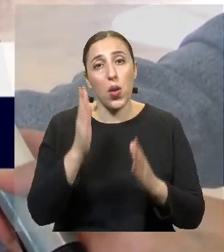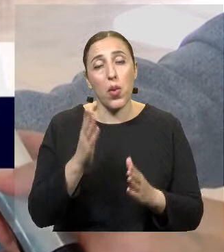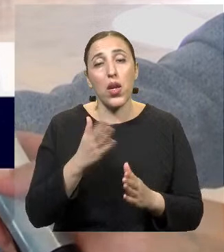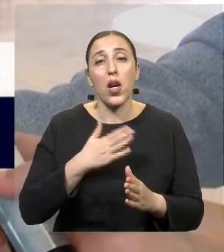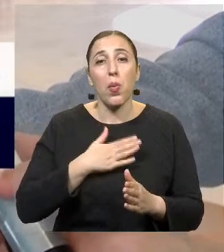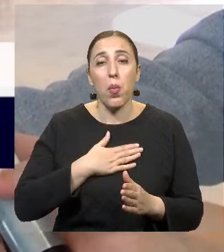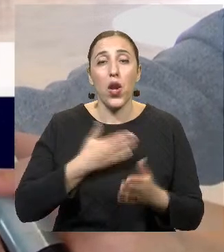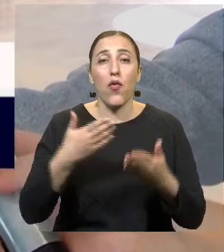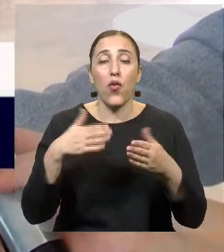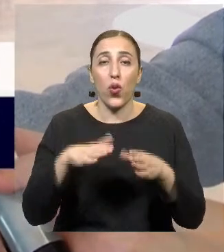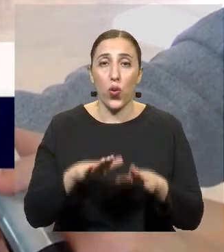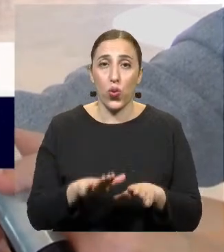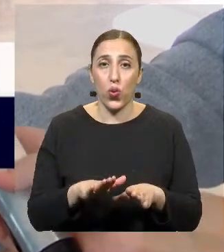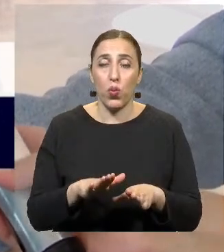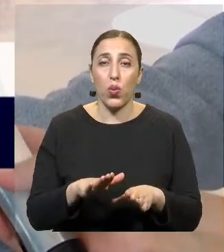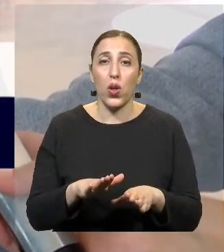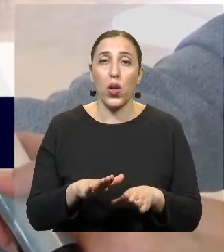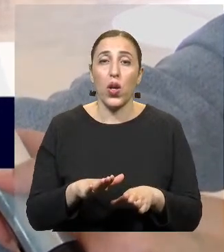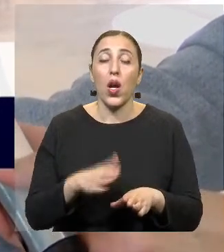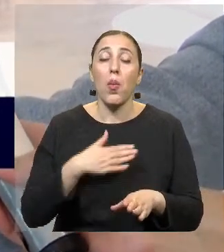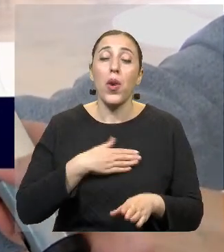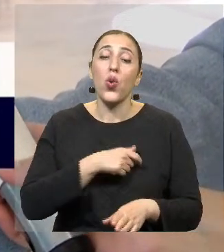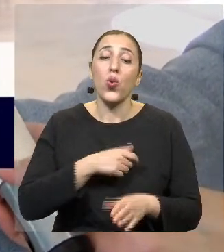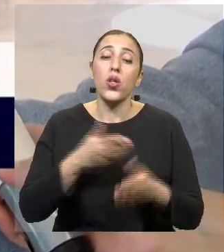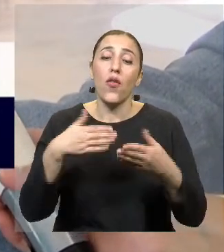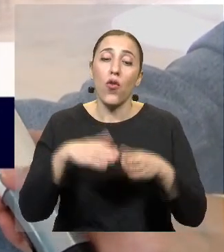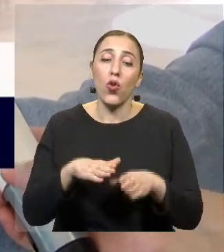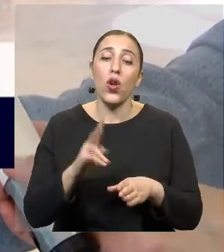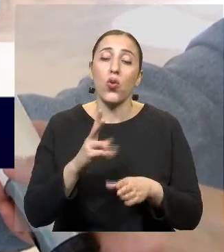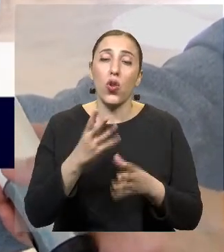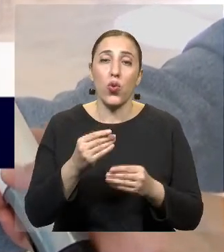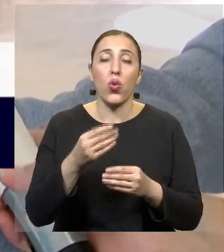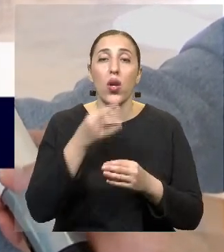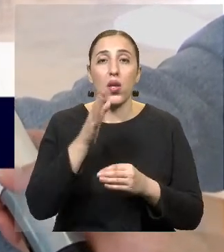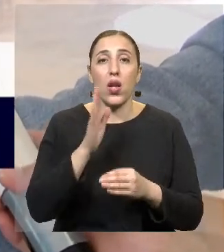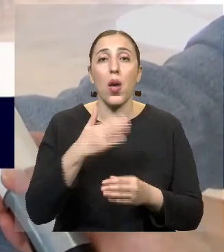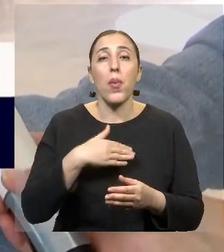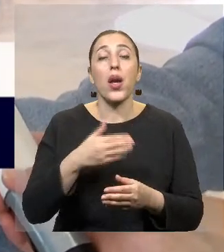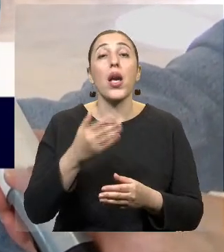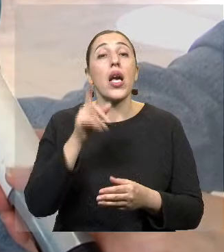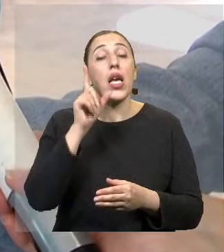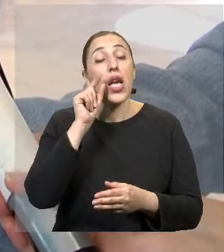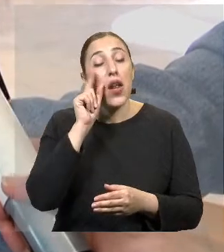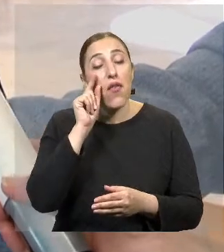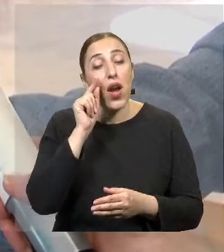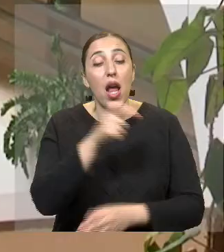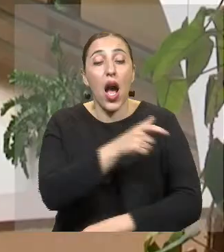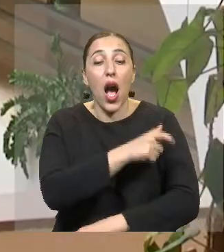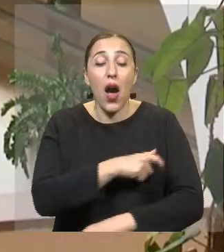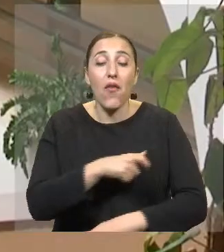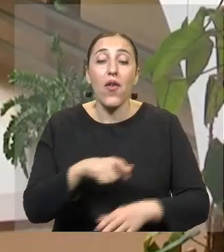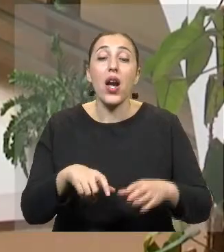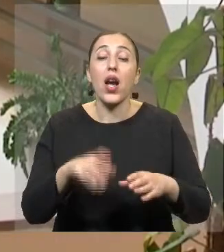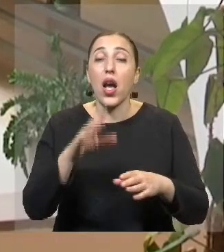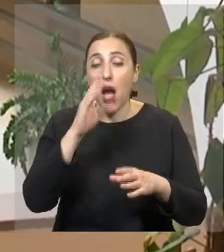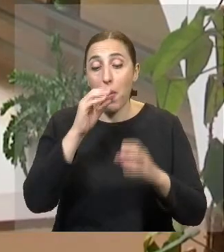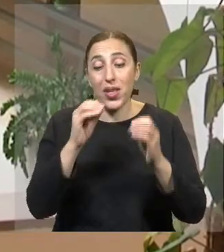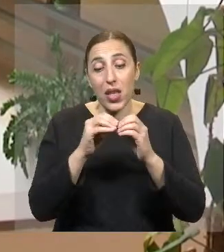Այսկն մտահոքում է։ Այսկն մտահոքում է։